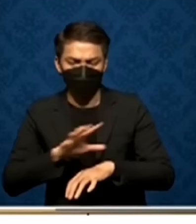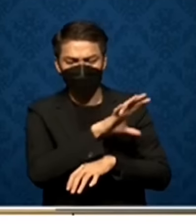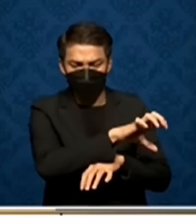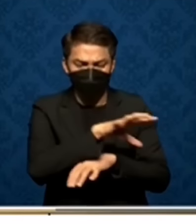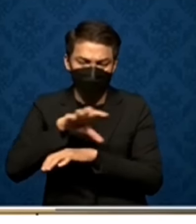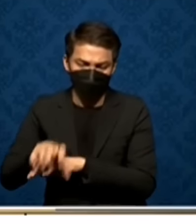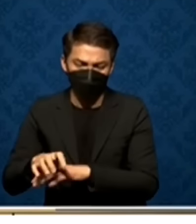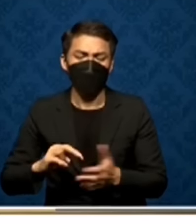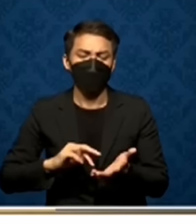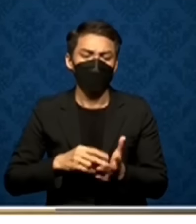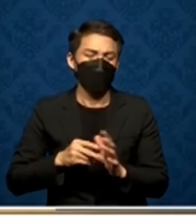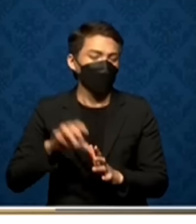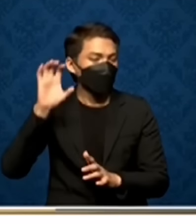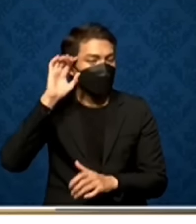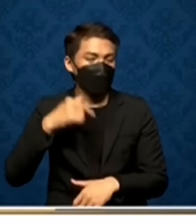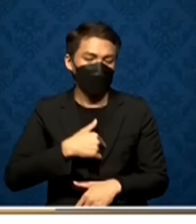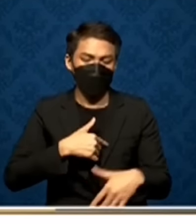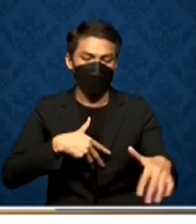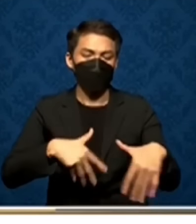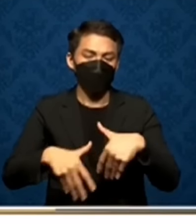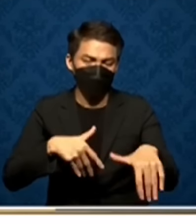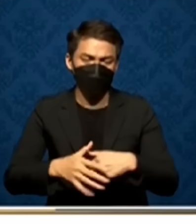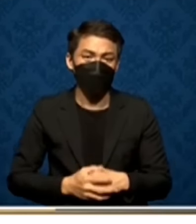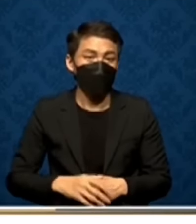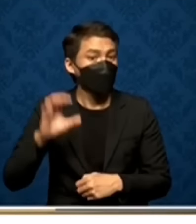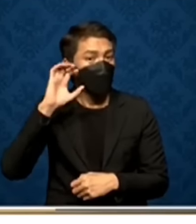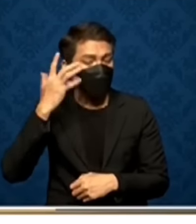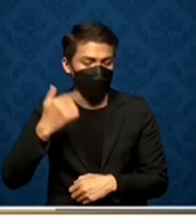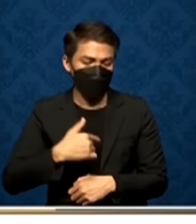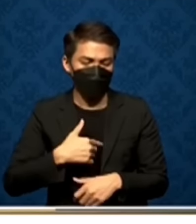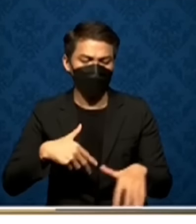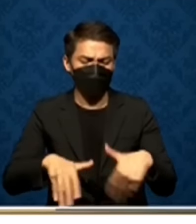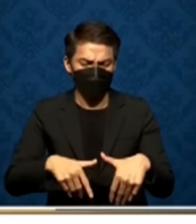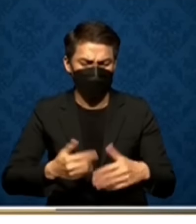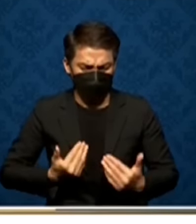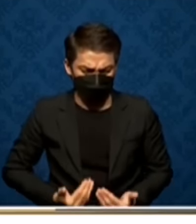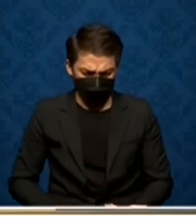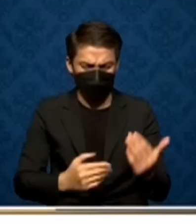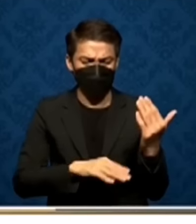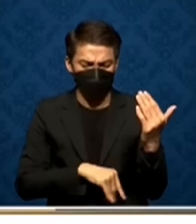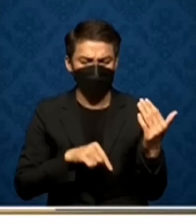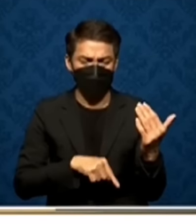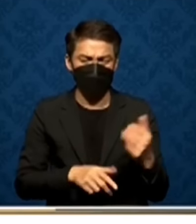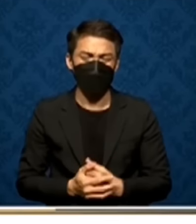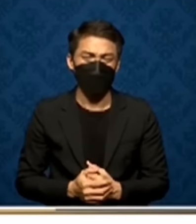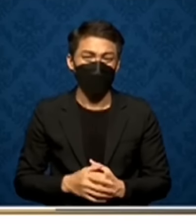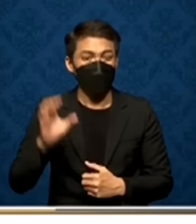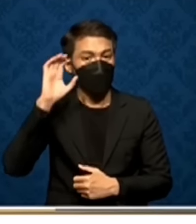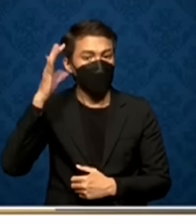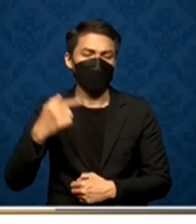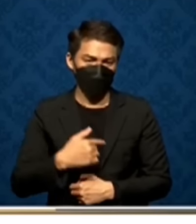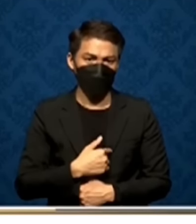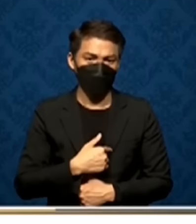ที่ไม่ไว้ใจประชาชนไม่ไว้ใจสติปัญญาของคนที่เกิดในพื้นที่นั้นจึงทำ